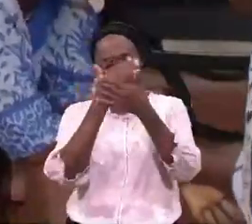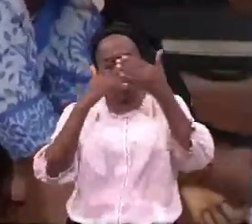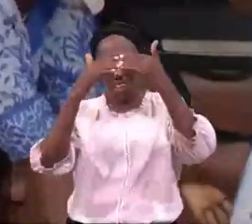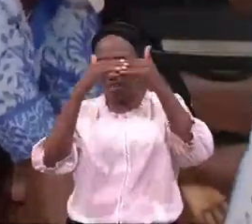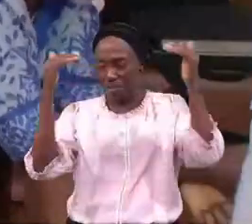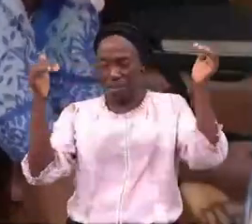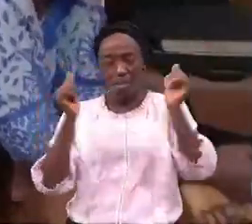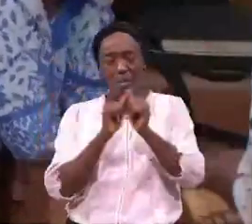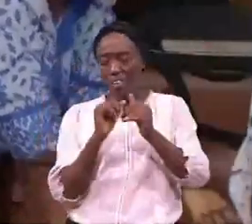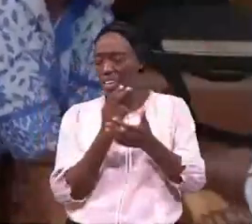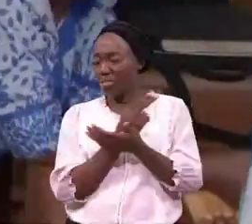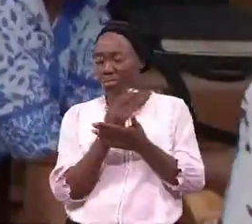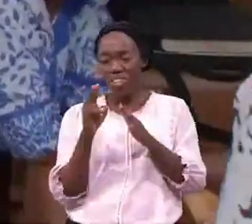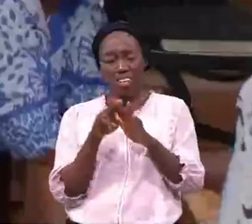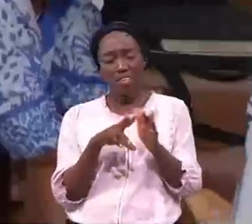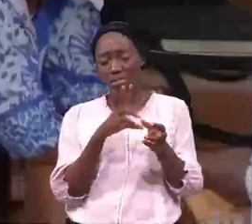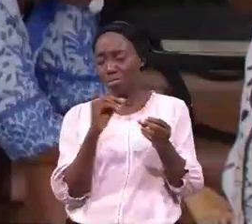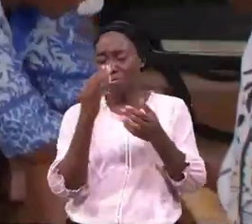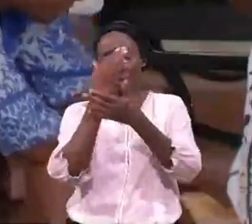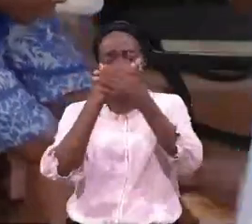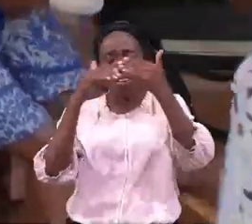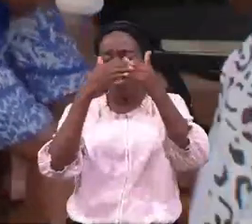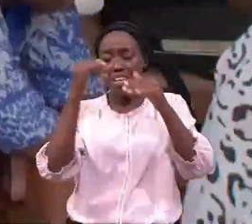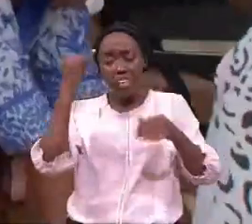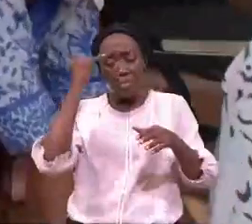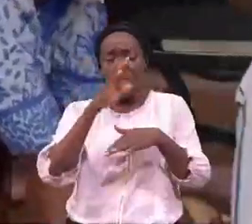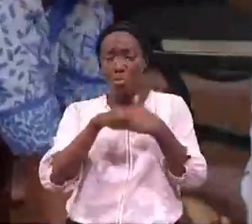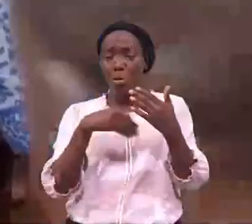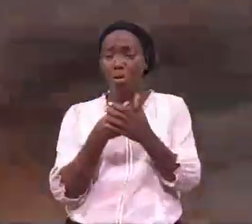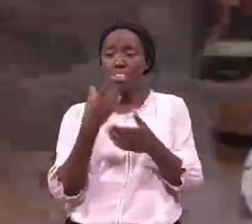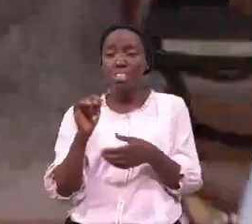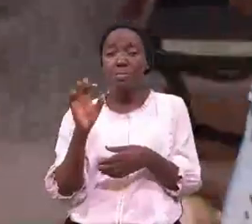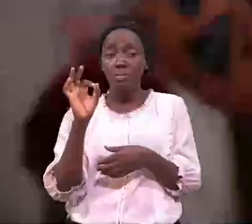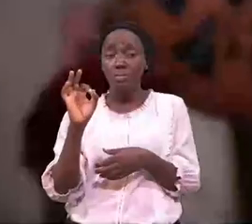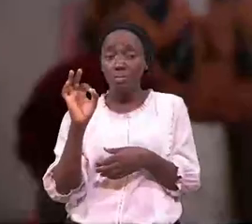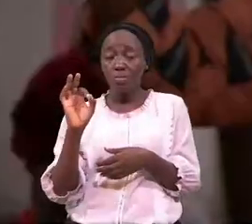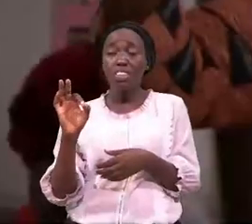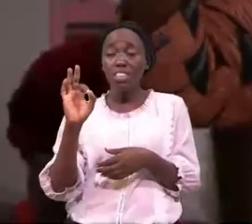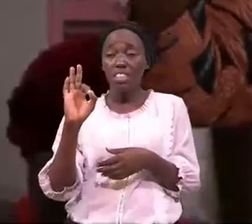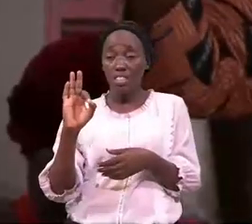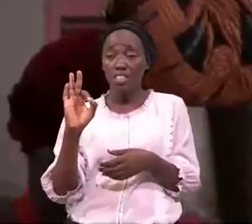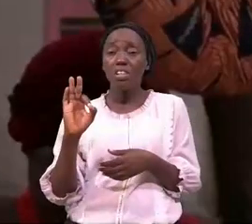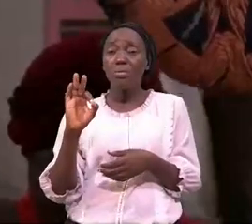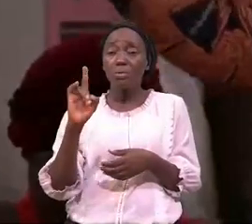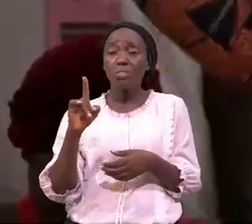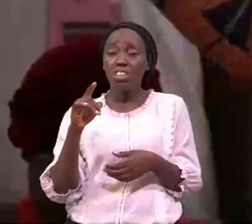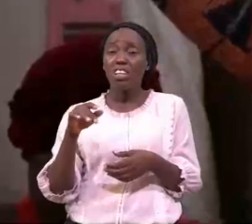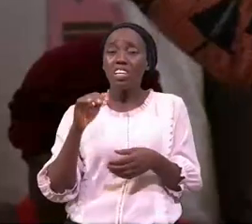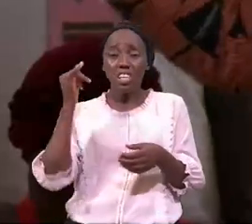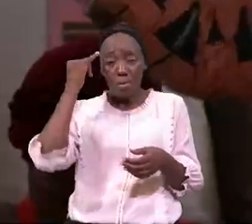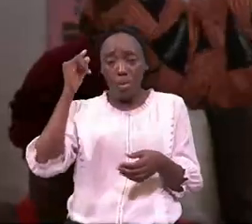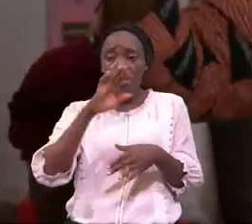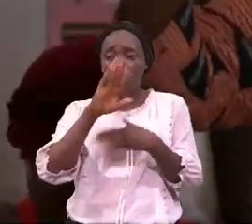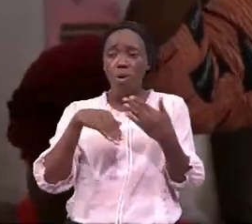ciel. Imaginez toutes les prédications que tu fais. Imaginez tout l'engagement que tu donnes. Imagine tous